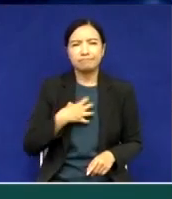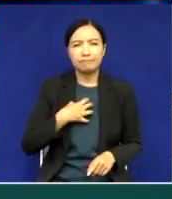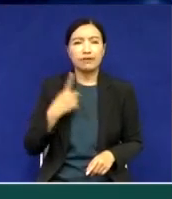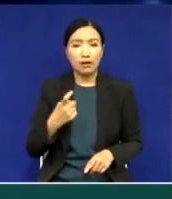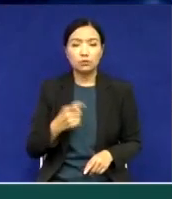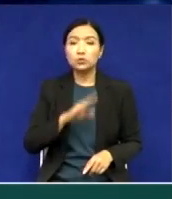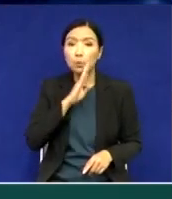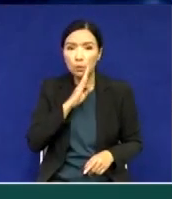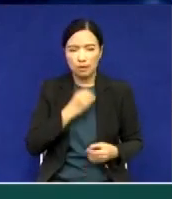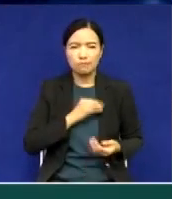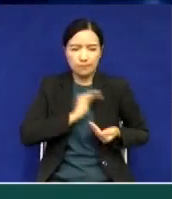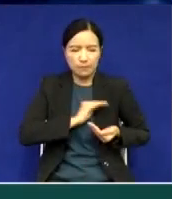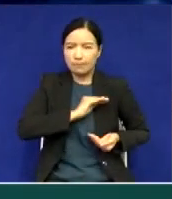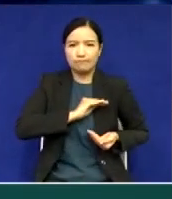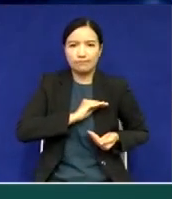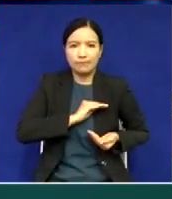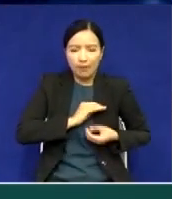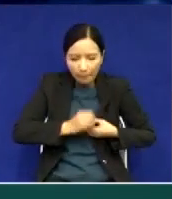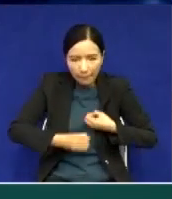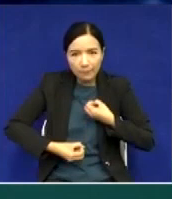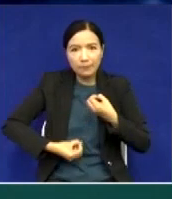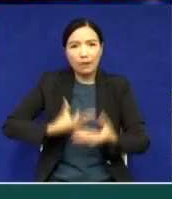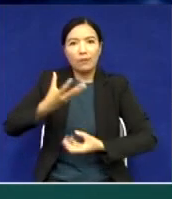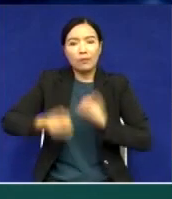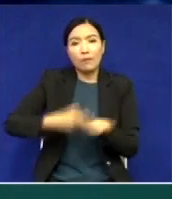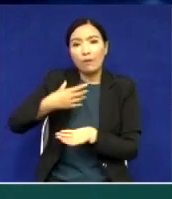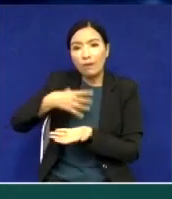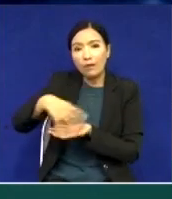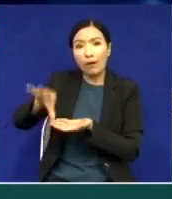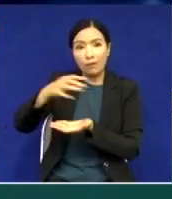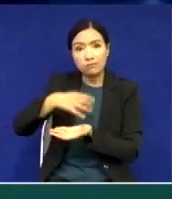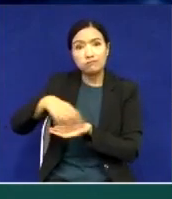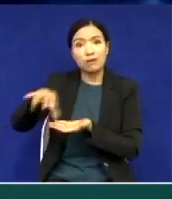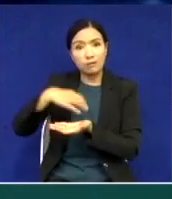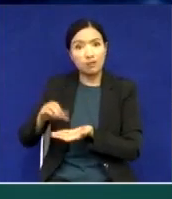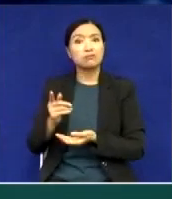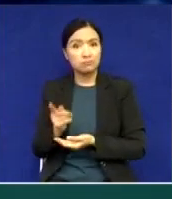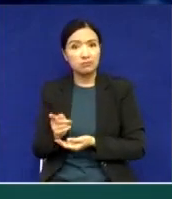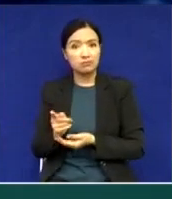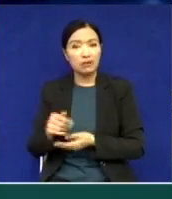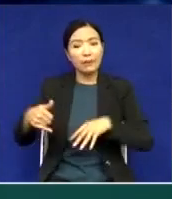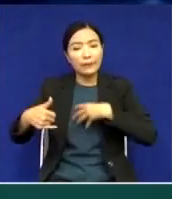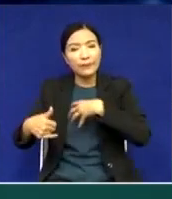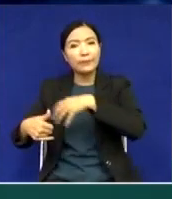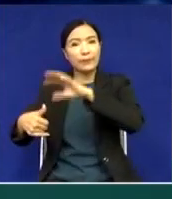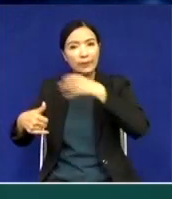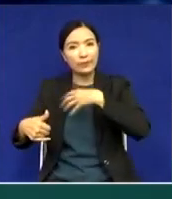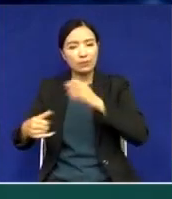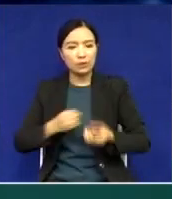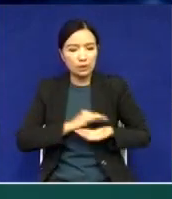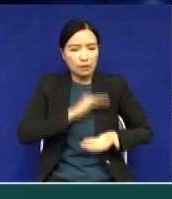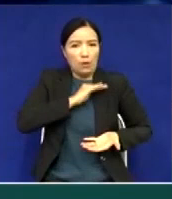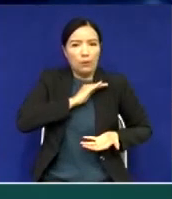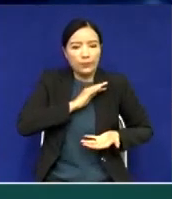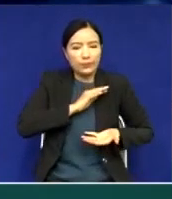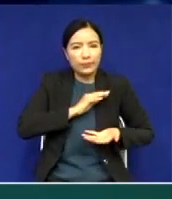ที่ระบายนะครับมีที่บอกเล่าความรู้สึกเนี่ยเราก็สามารถที่จะระบายความรู้สึกนั้นออกแล้วความรู้สึกพว